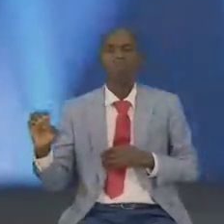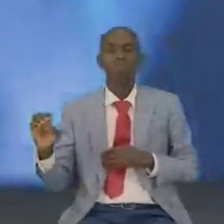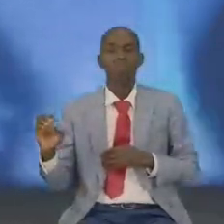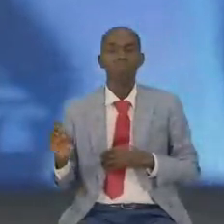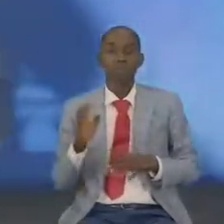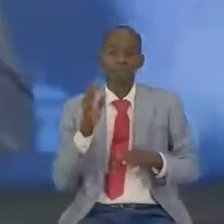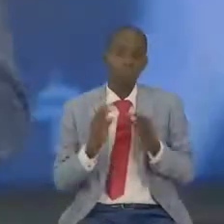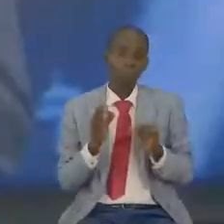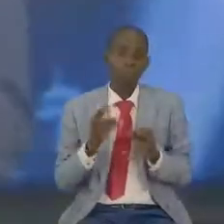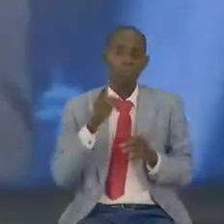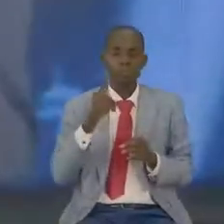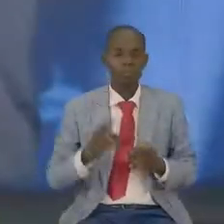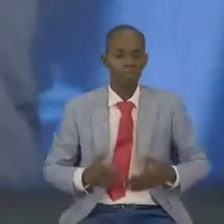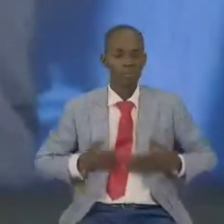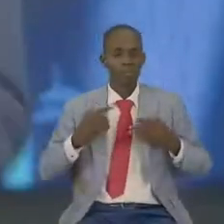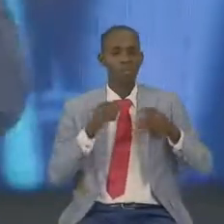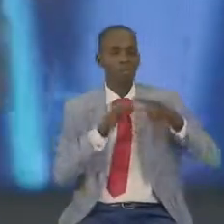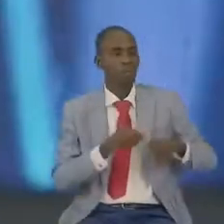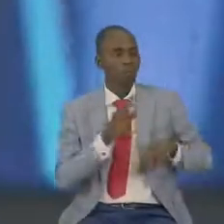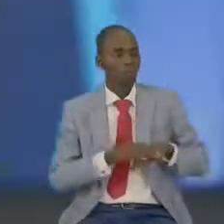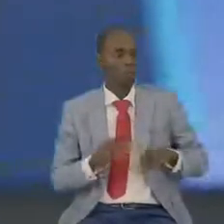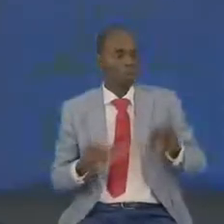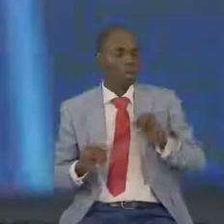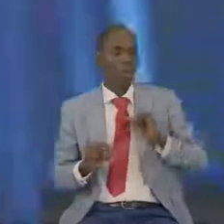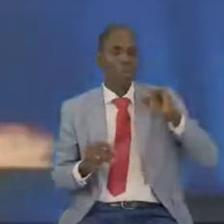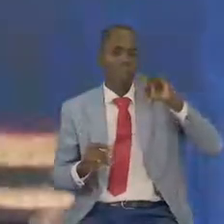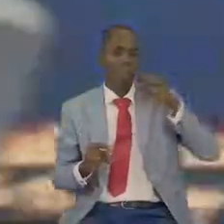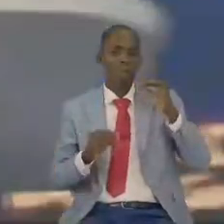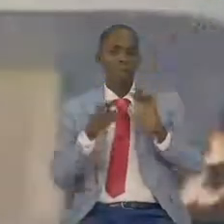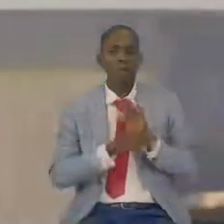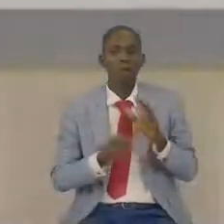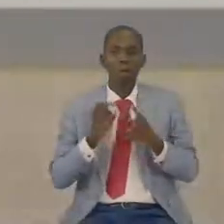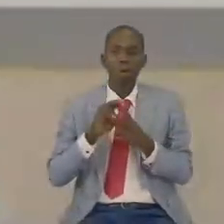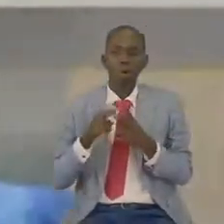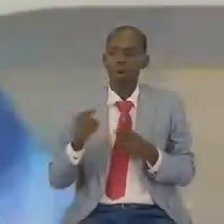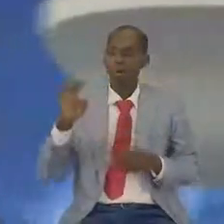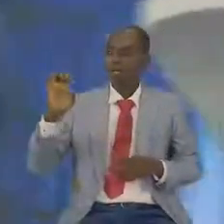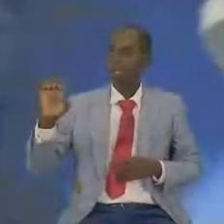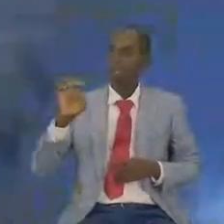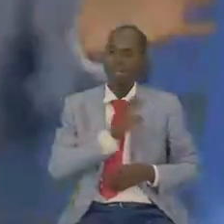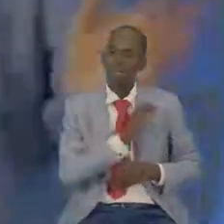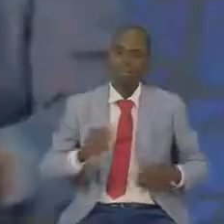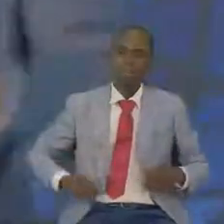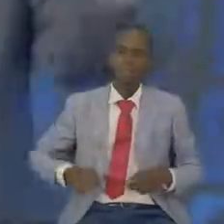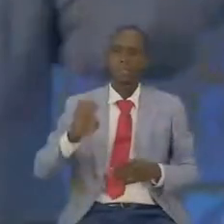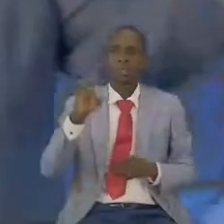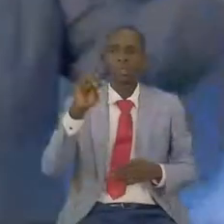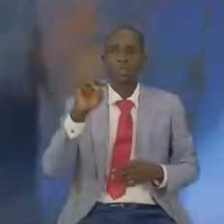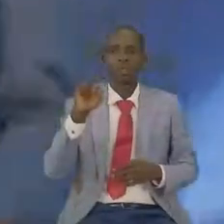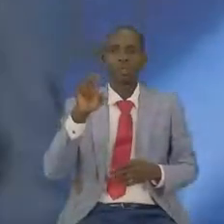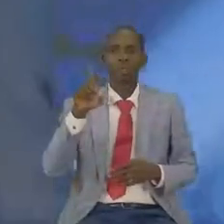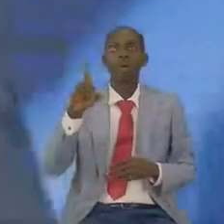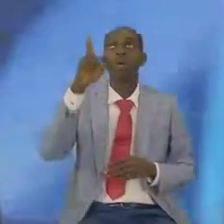tu vives seulement avec moi, amertume, ou tu vis avec Emmanuel, Dieu avec nous, à tout